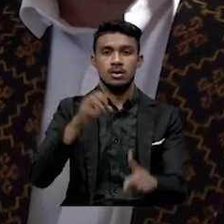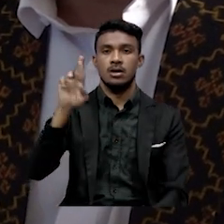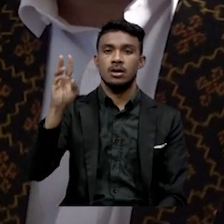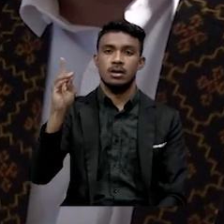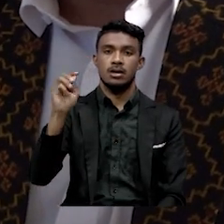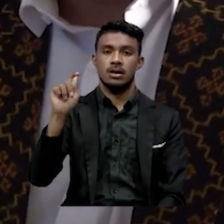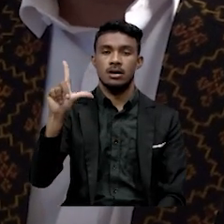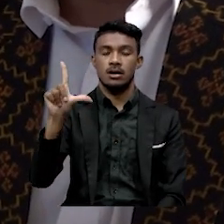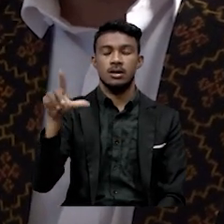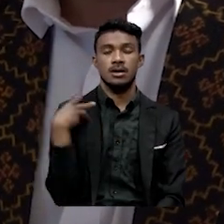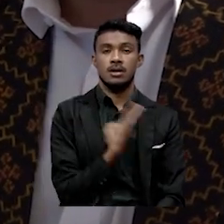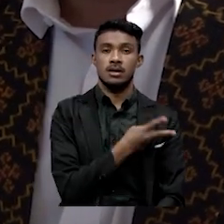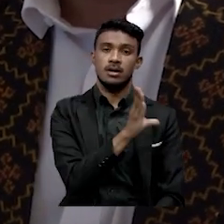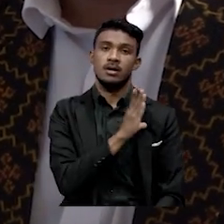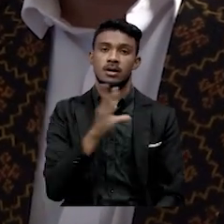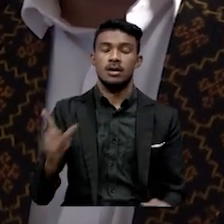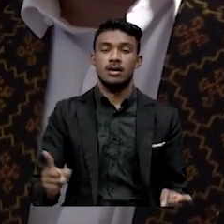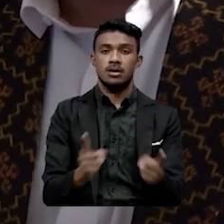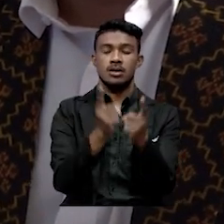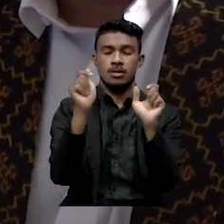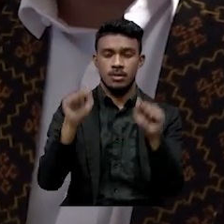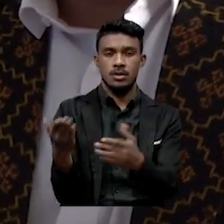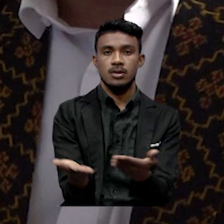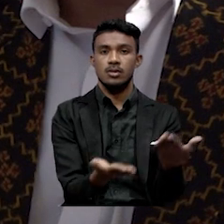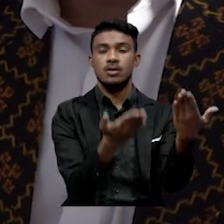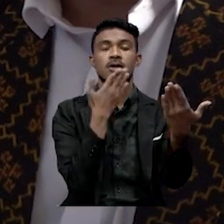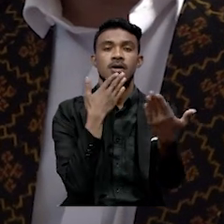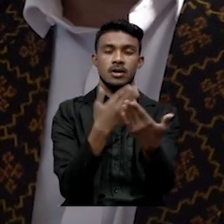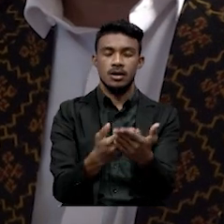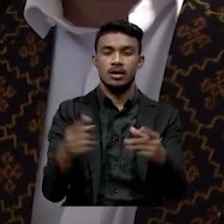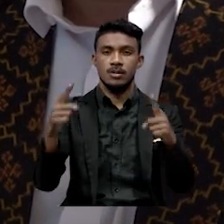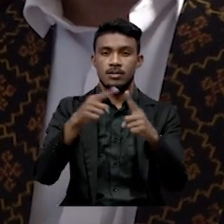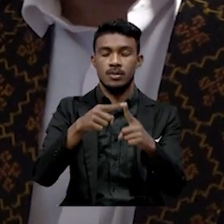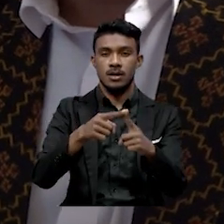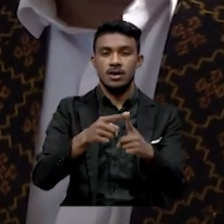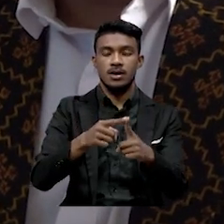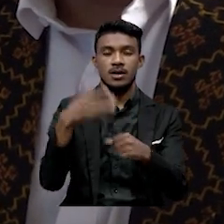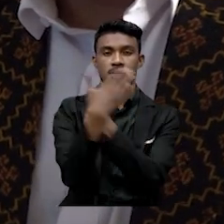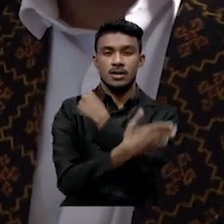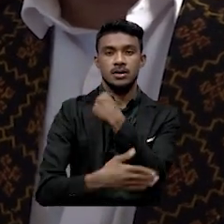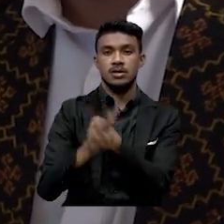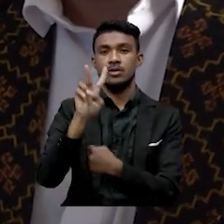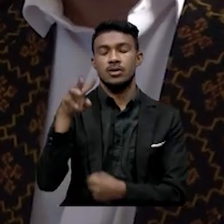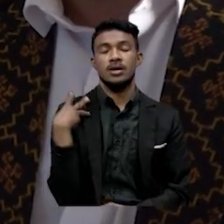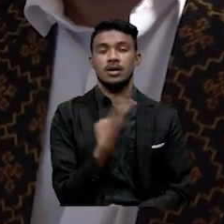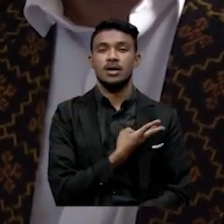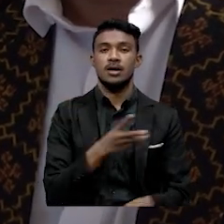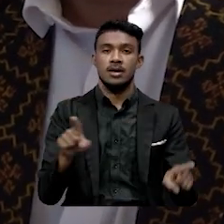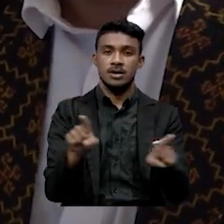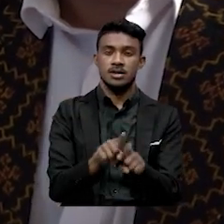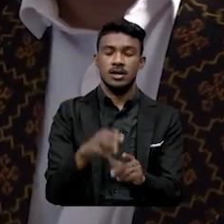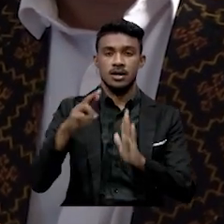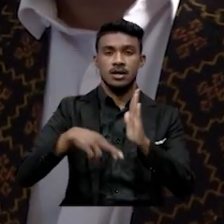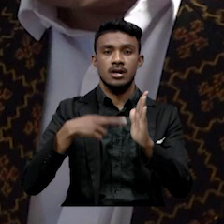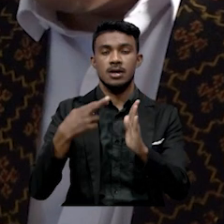kita harapkan pertemuan ini bisa membawa hasil yang baik untuk kemajuan kedua negara dari berbagai macam peraturan atau